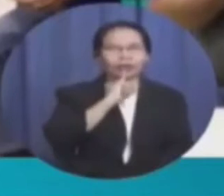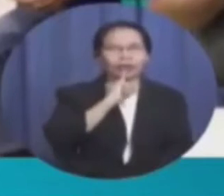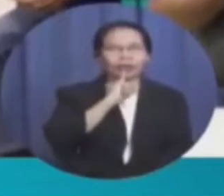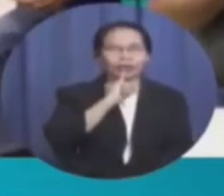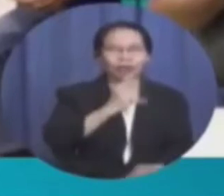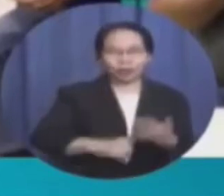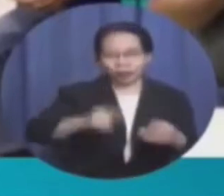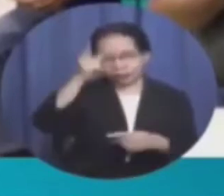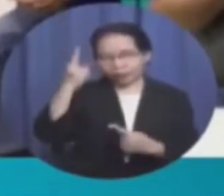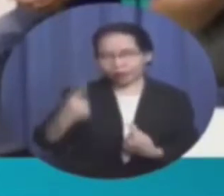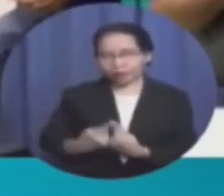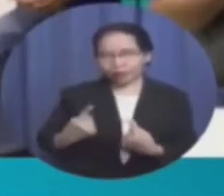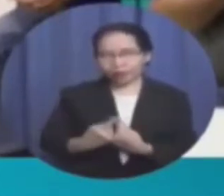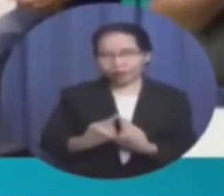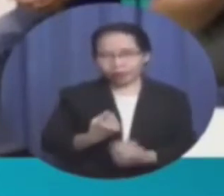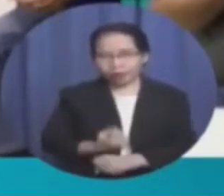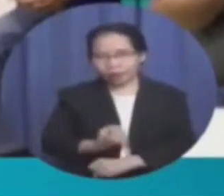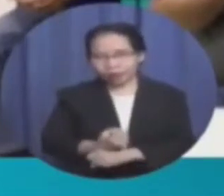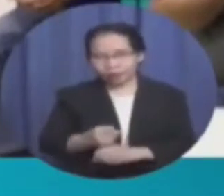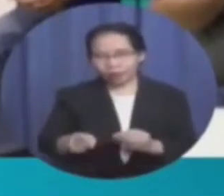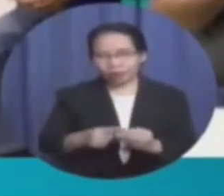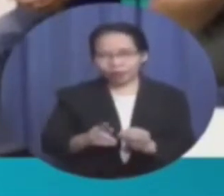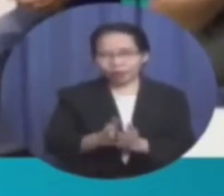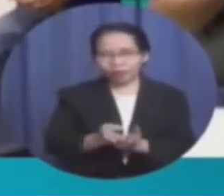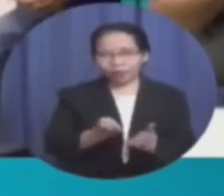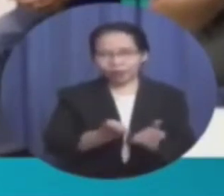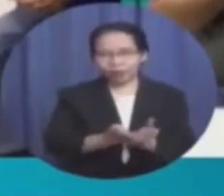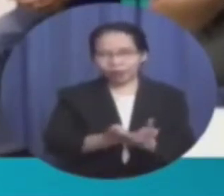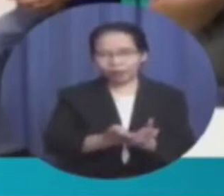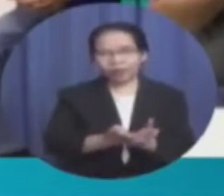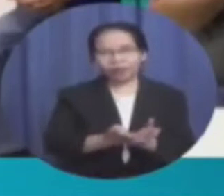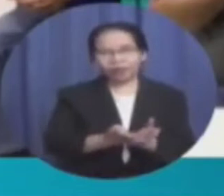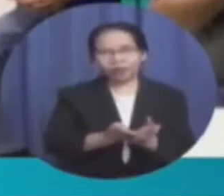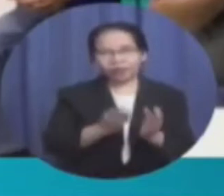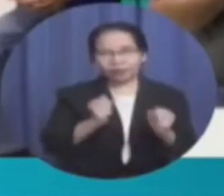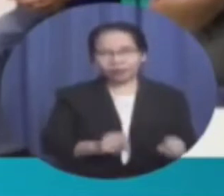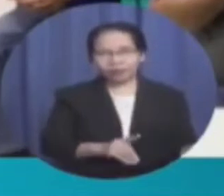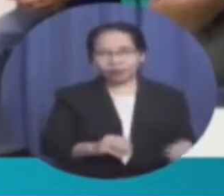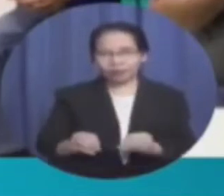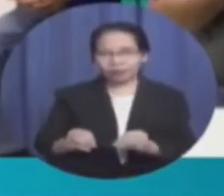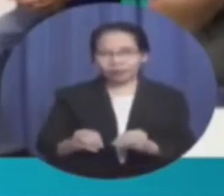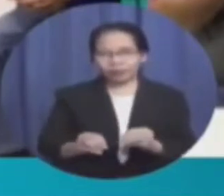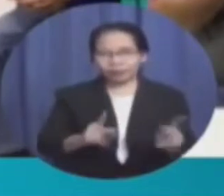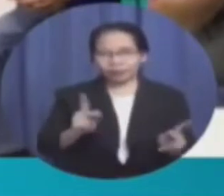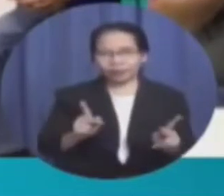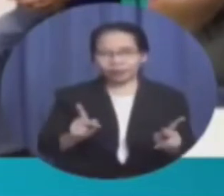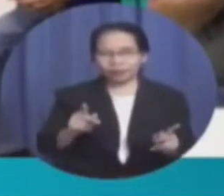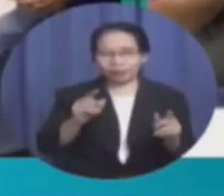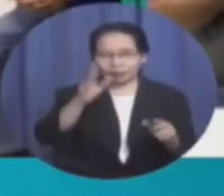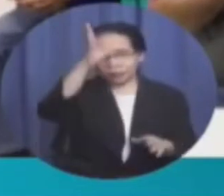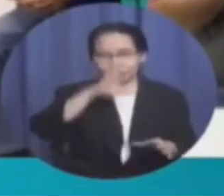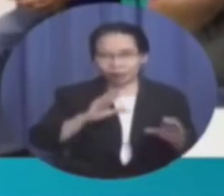anong kasalanan po ba ang pinakamabigat ayon sa Biblia ang pwedeng magawa ng tao?